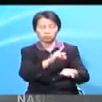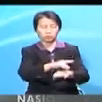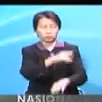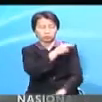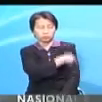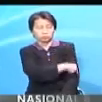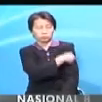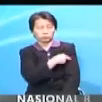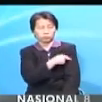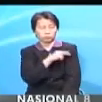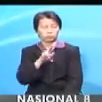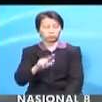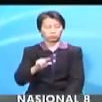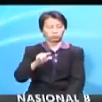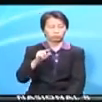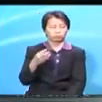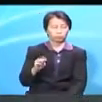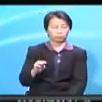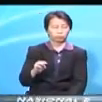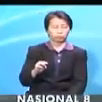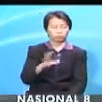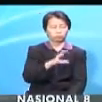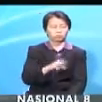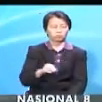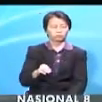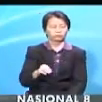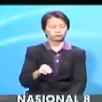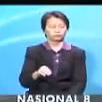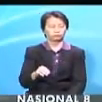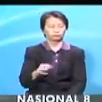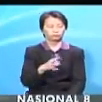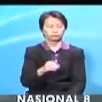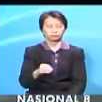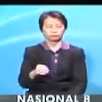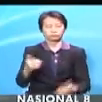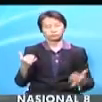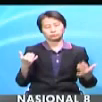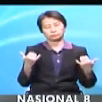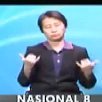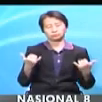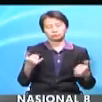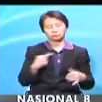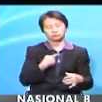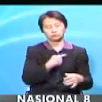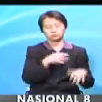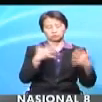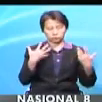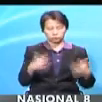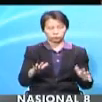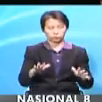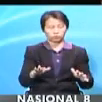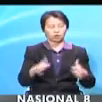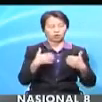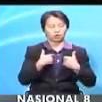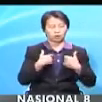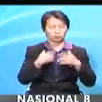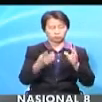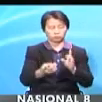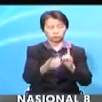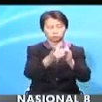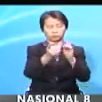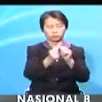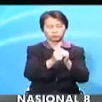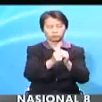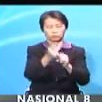Hospital gua musang dan kakak ruang yang tak mampu dan pada ketika ini kita telah pun mengadakan pertemuan dengan